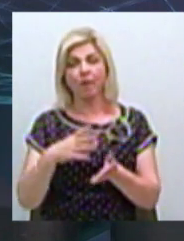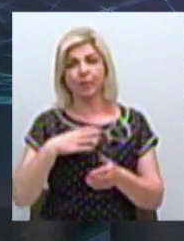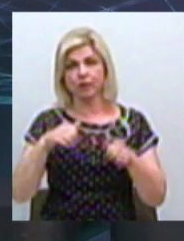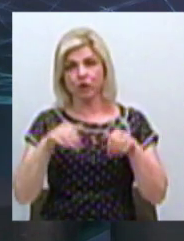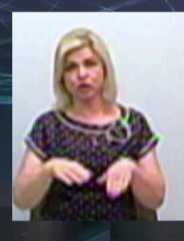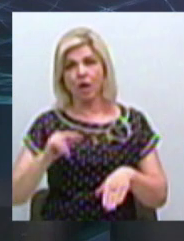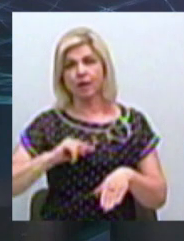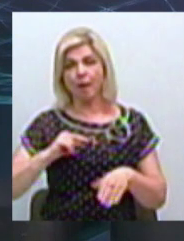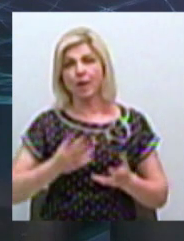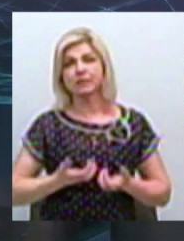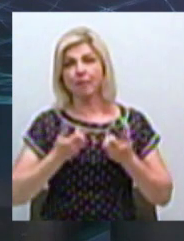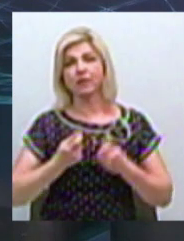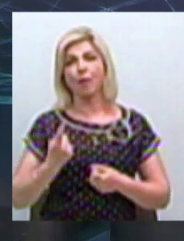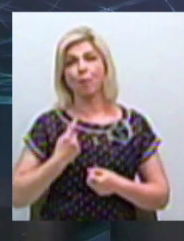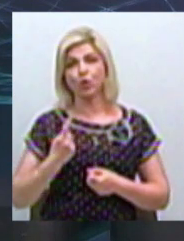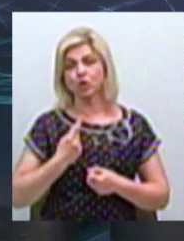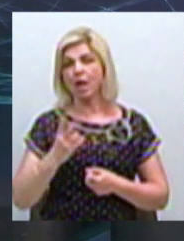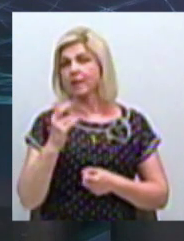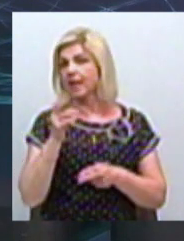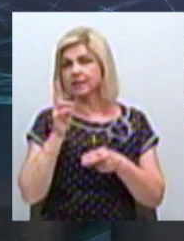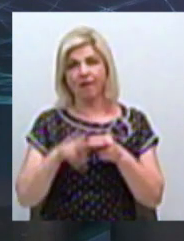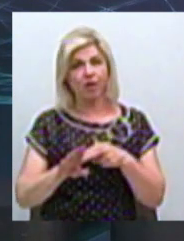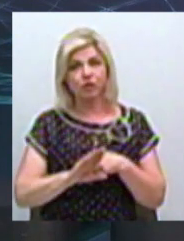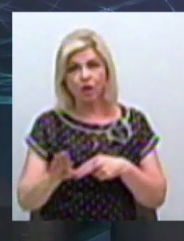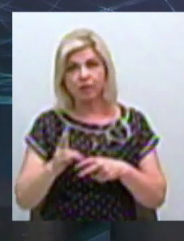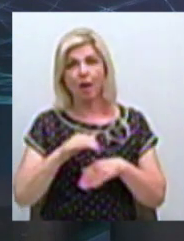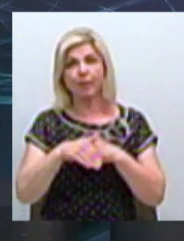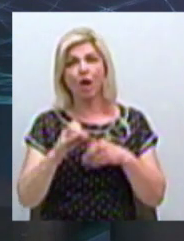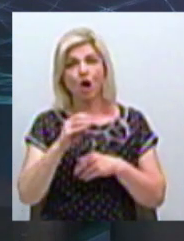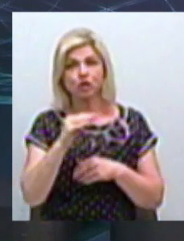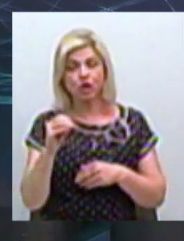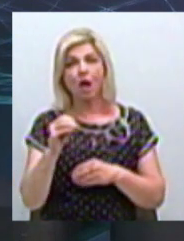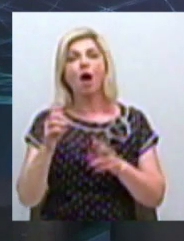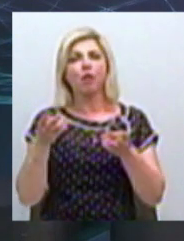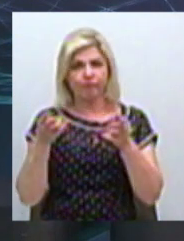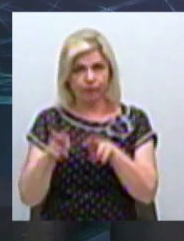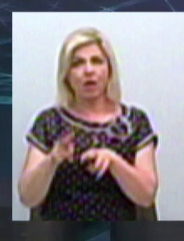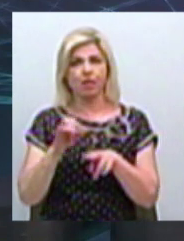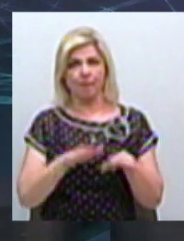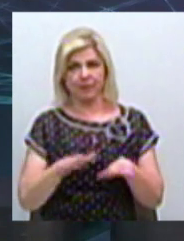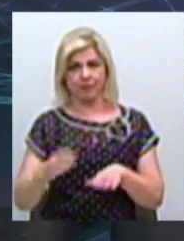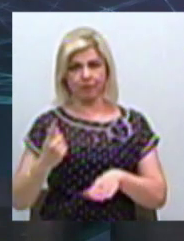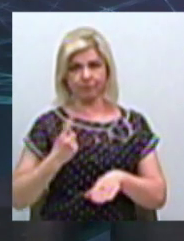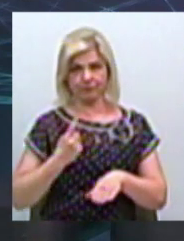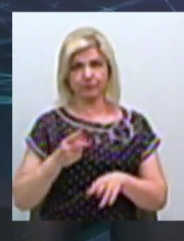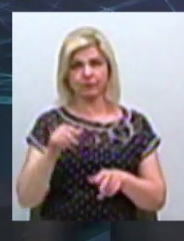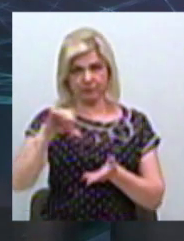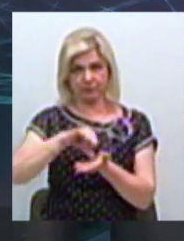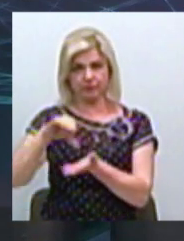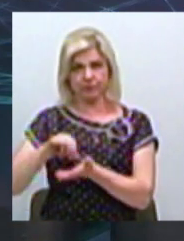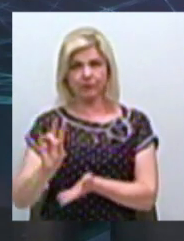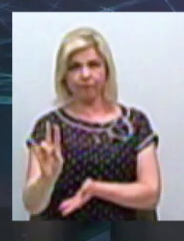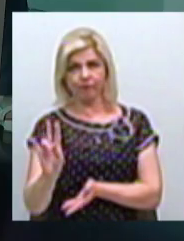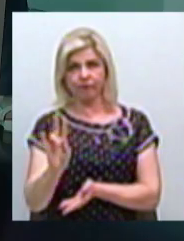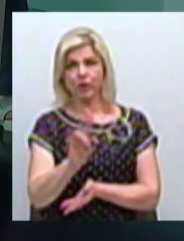работу спасательных постов не сворачивать на пляжах, а продолжать спасателям находиться на местах, дабы